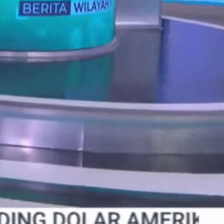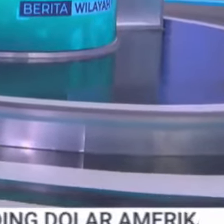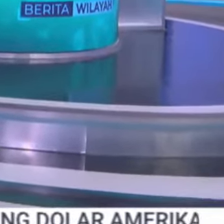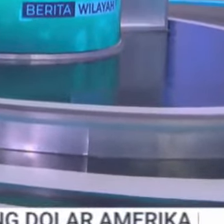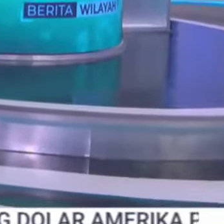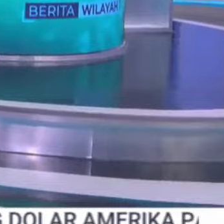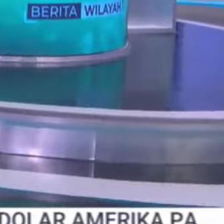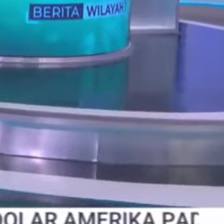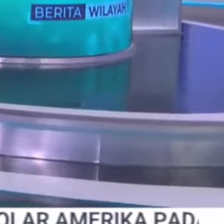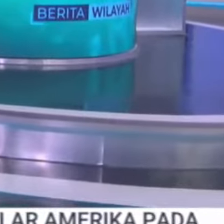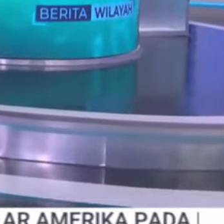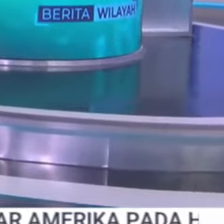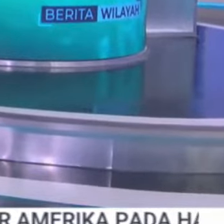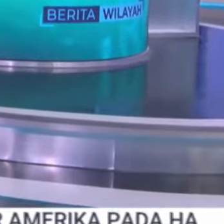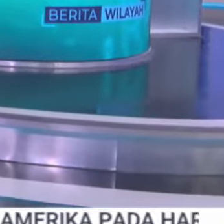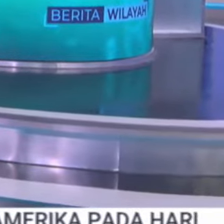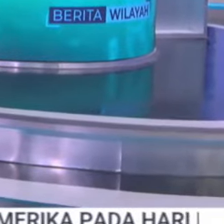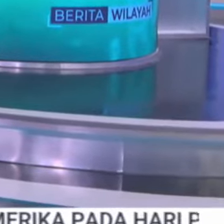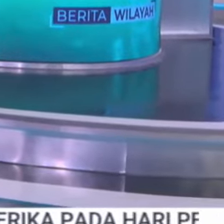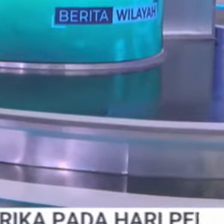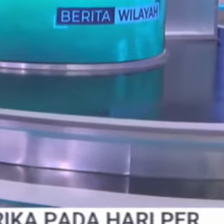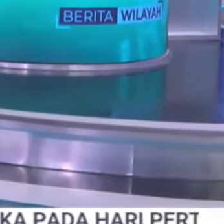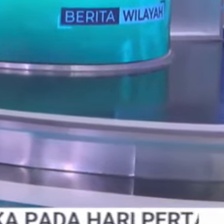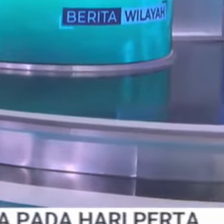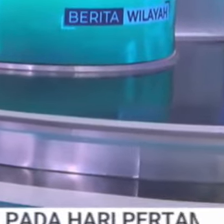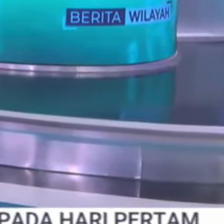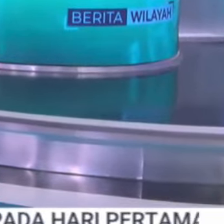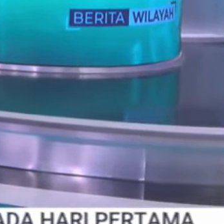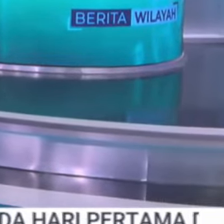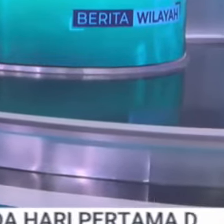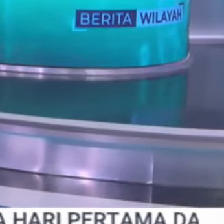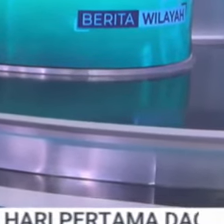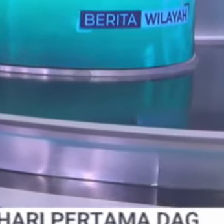bersama Rawa Sabah dan